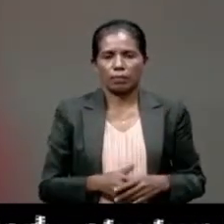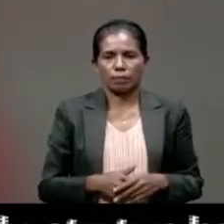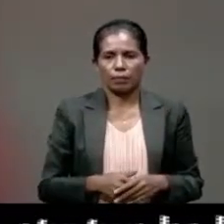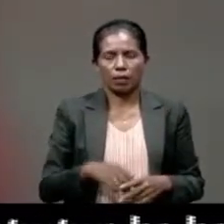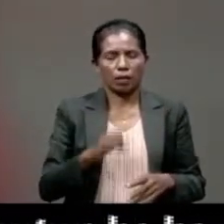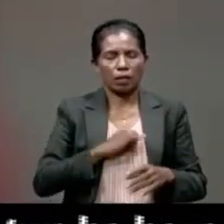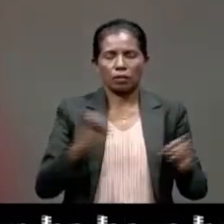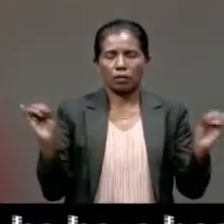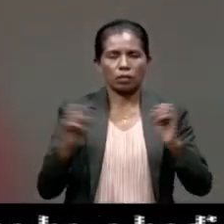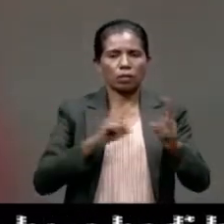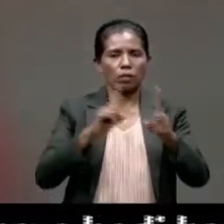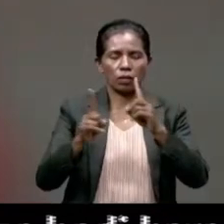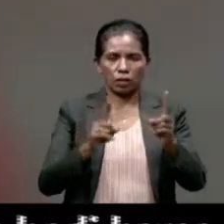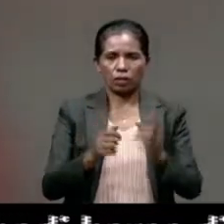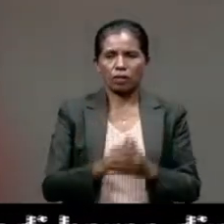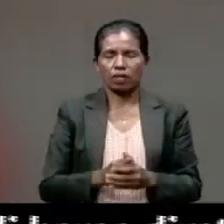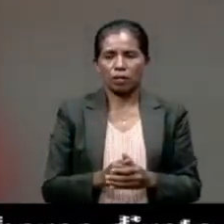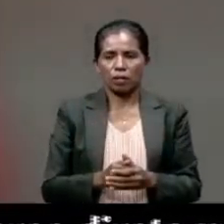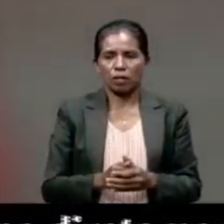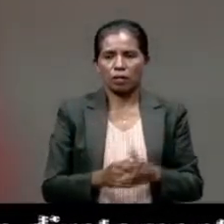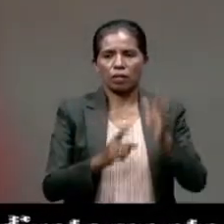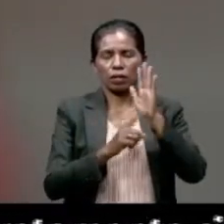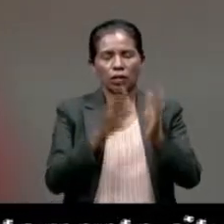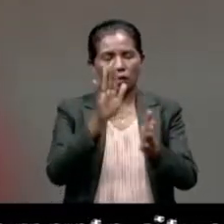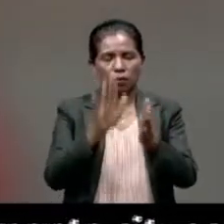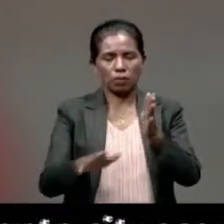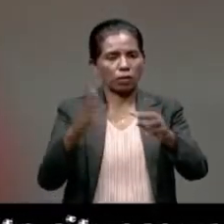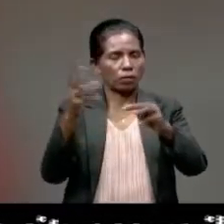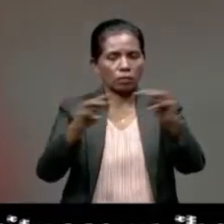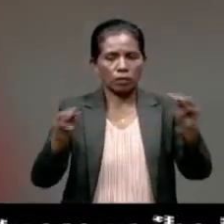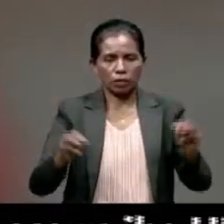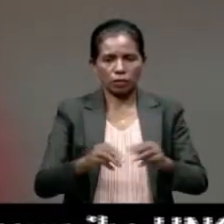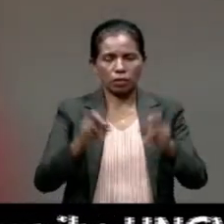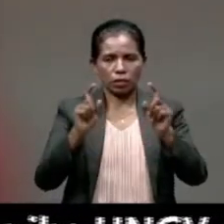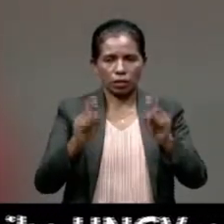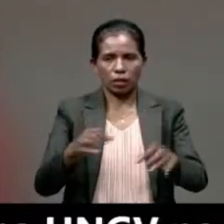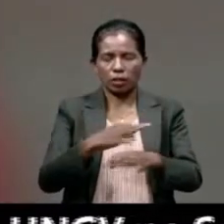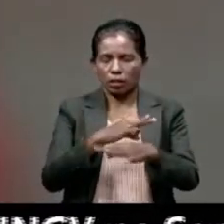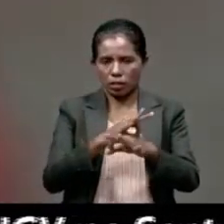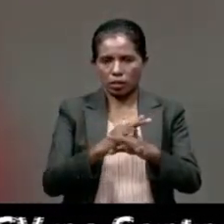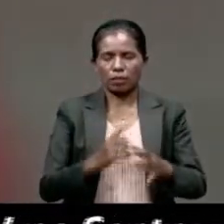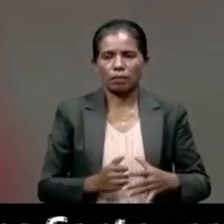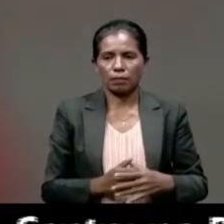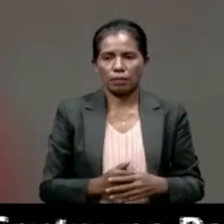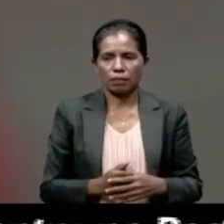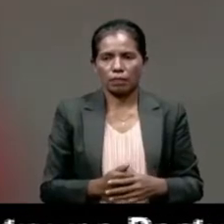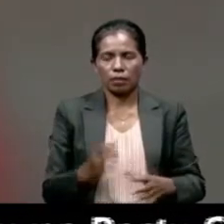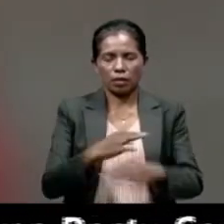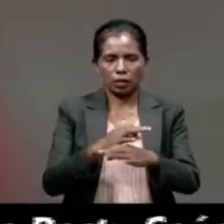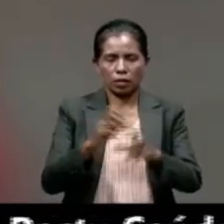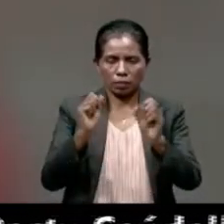Ini abla sekolian satu atau yang mulai sekolah lah ya. Tensi radio. Tensi radio